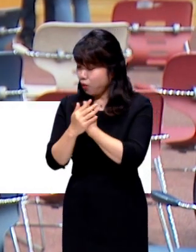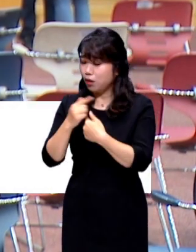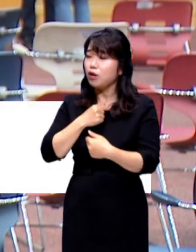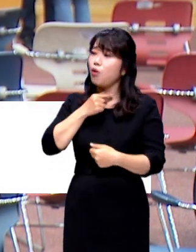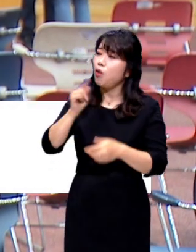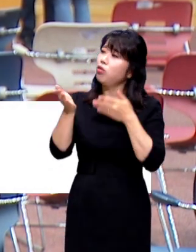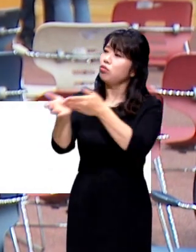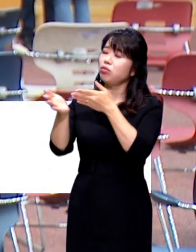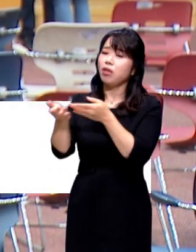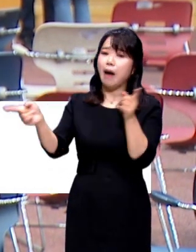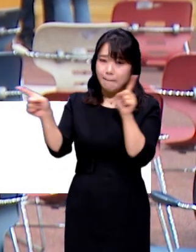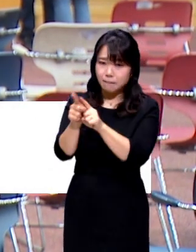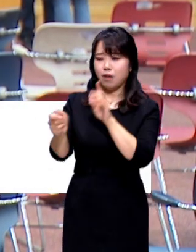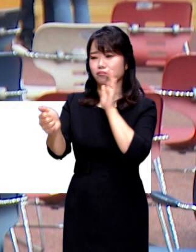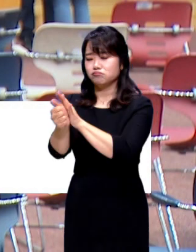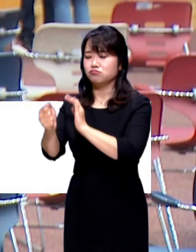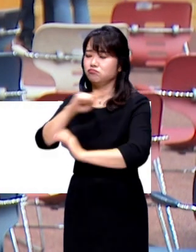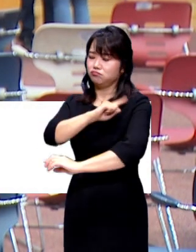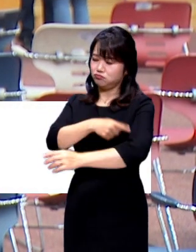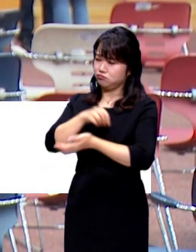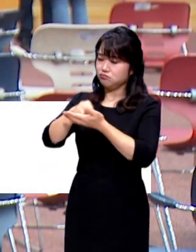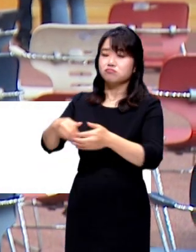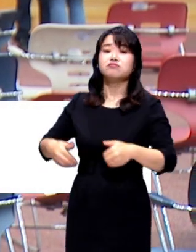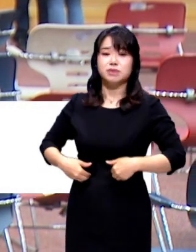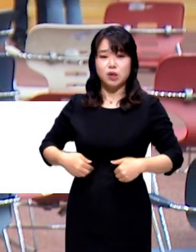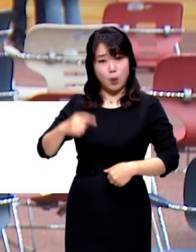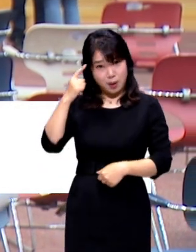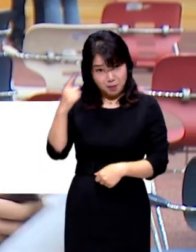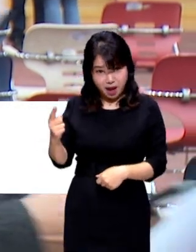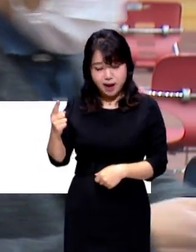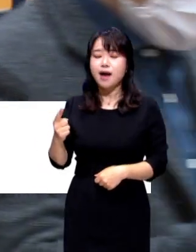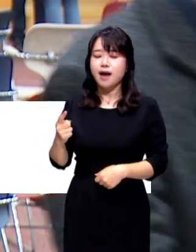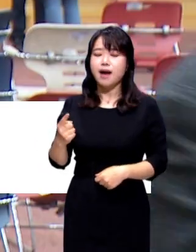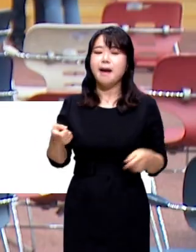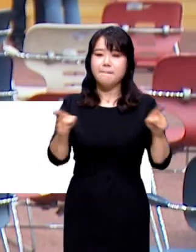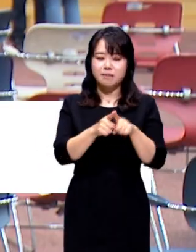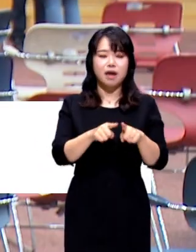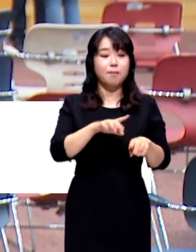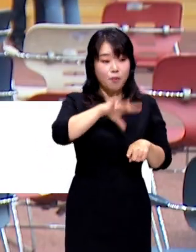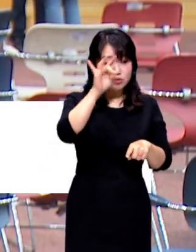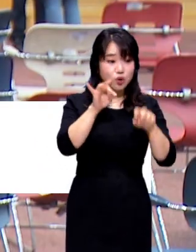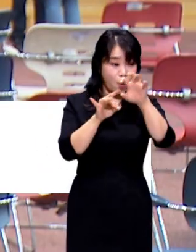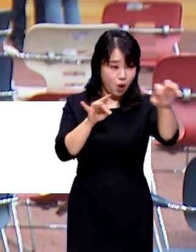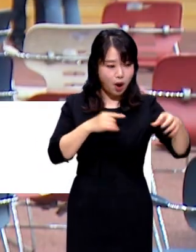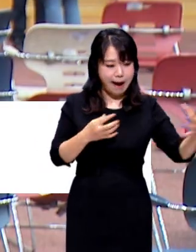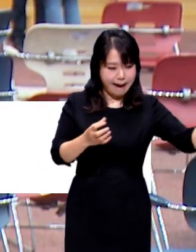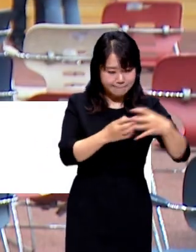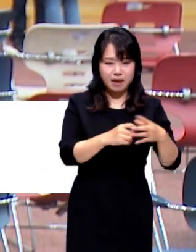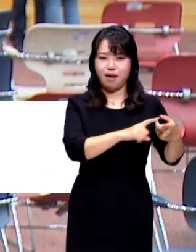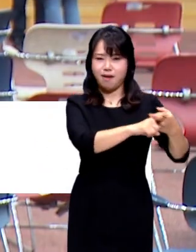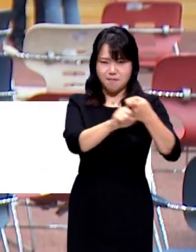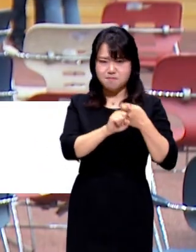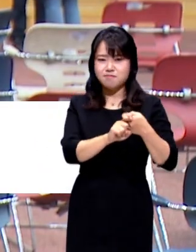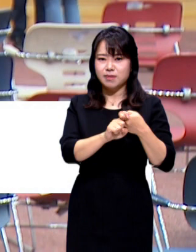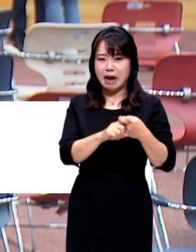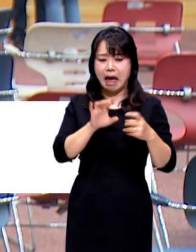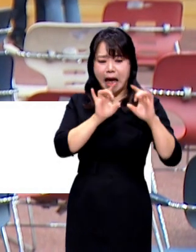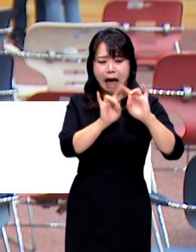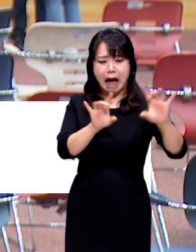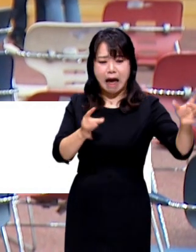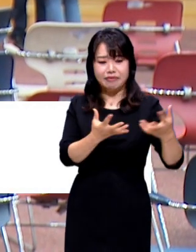목소리를 낼 수 있고 하는 주체로서 참여할 수 있어야 된다라고 해서 그러려 그러면 일단은 모여서 힘이 돼야지 한